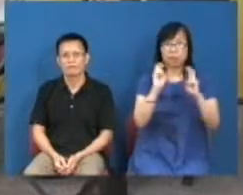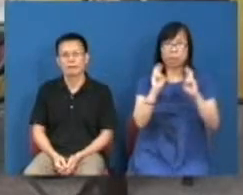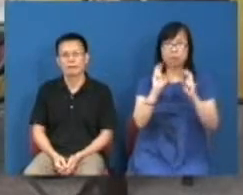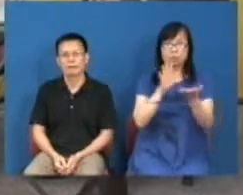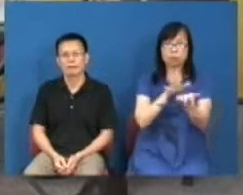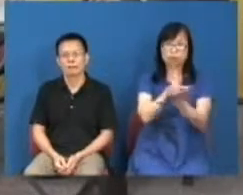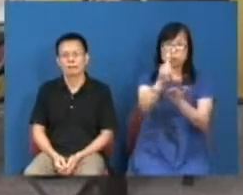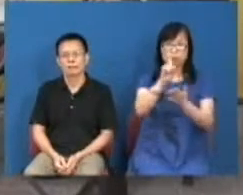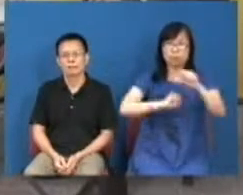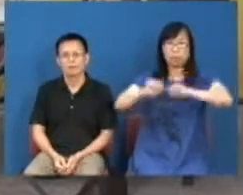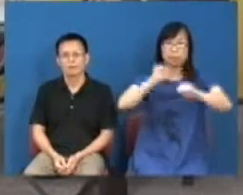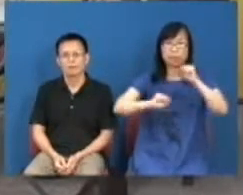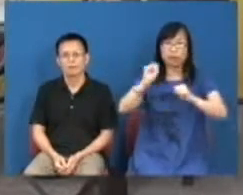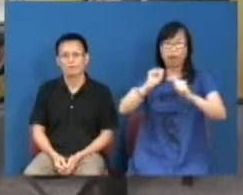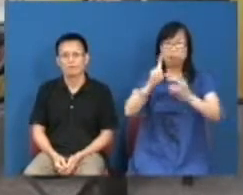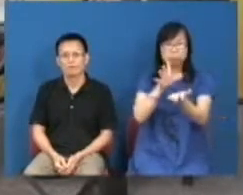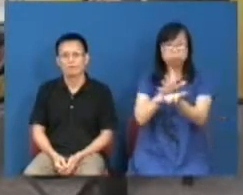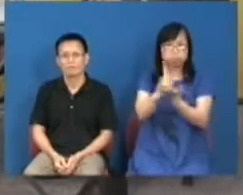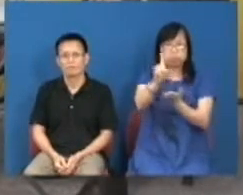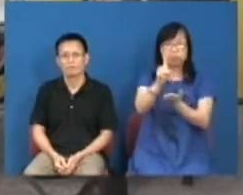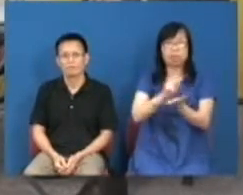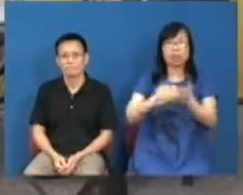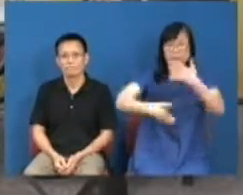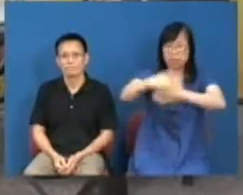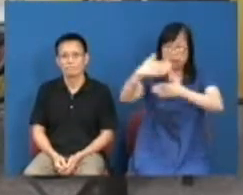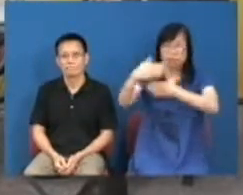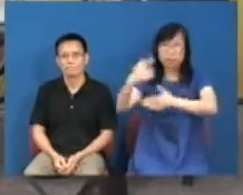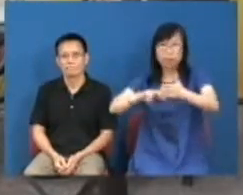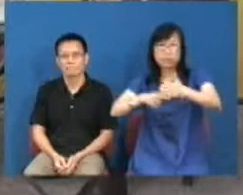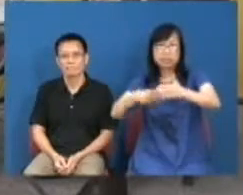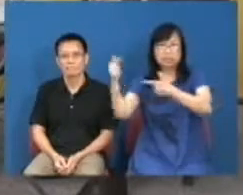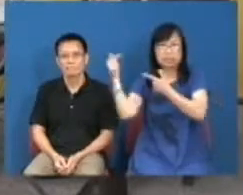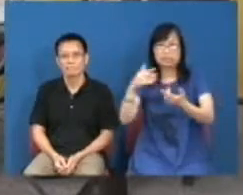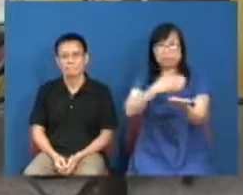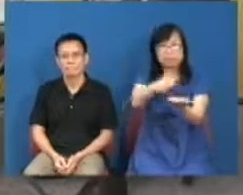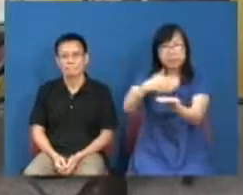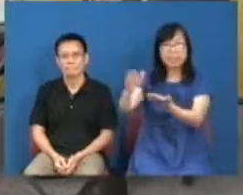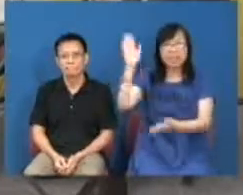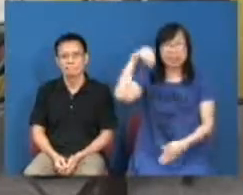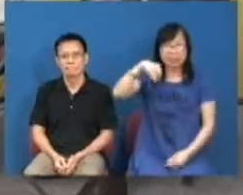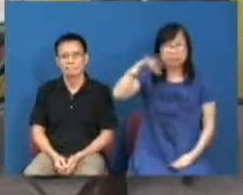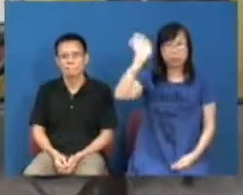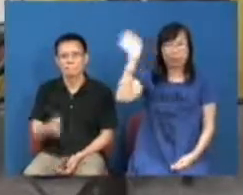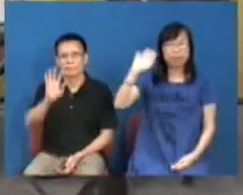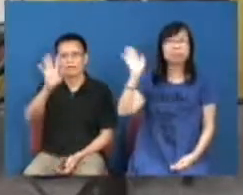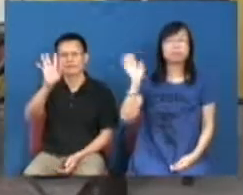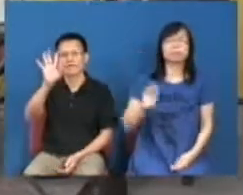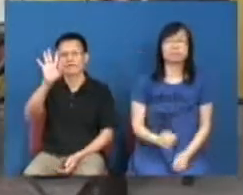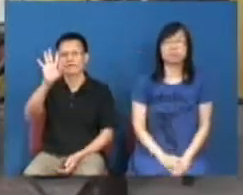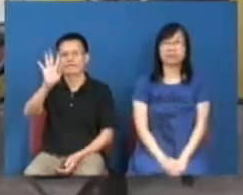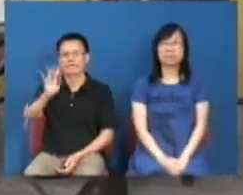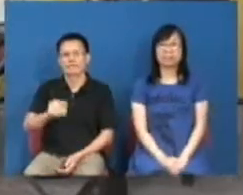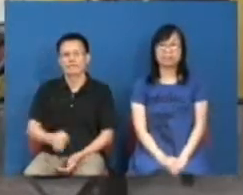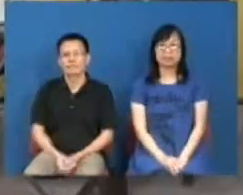嘅專家咧，就喺樓宇維修篇咧繼續同大家分享。OK， 下個禮拜見， 拜 拜， 拜拜。